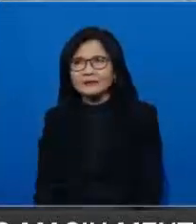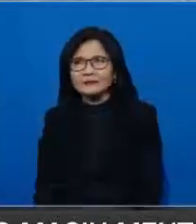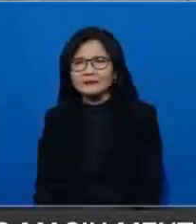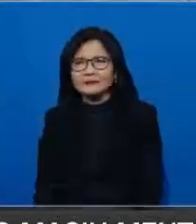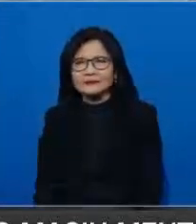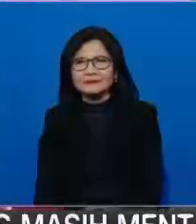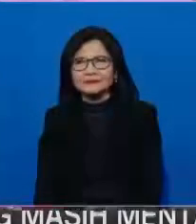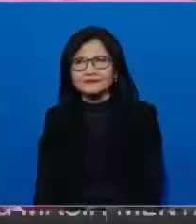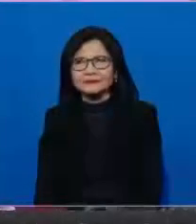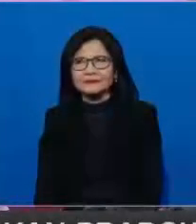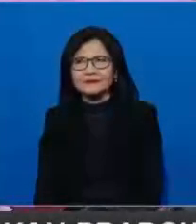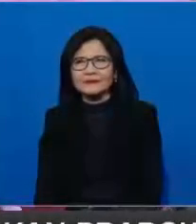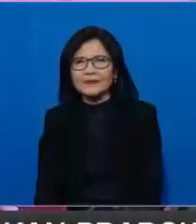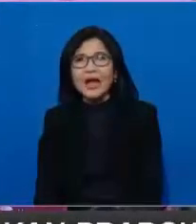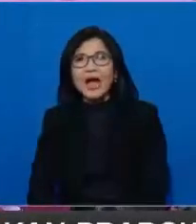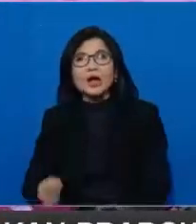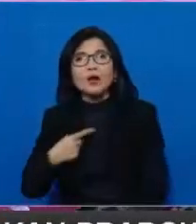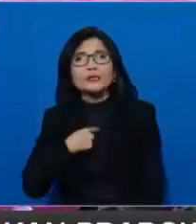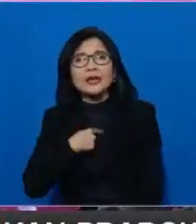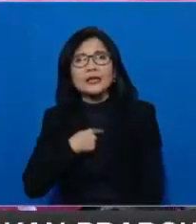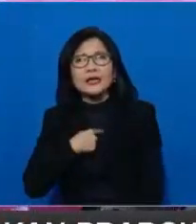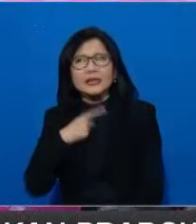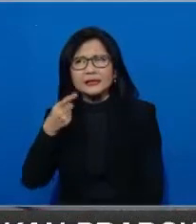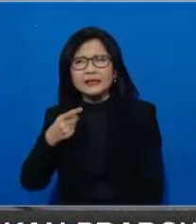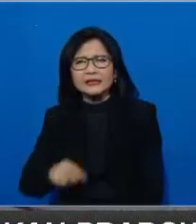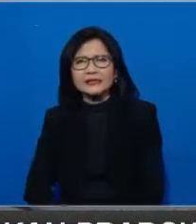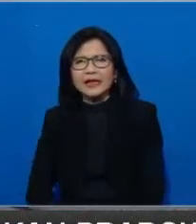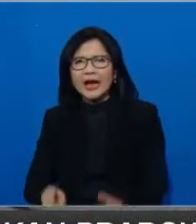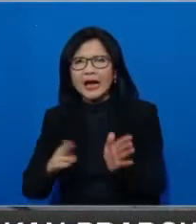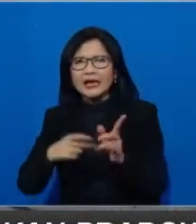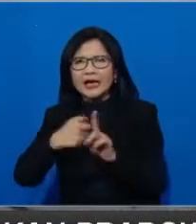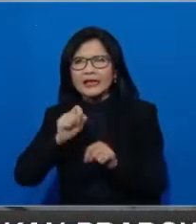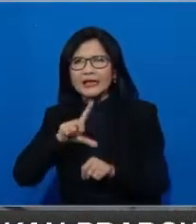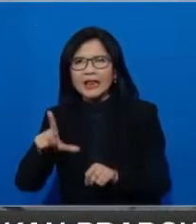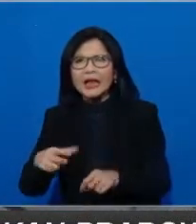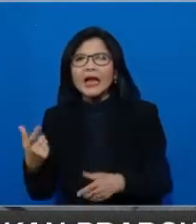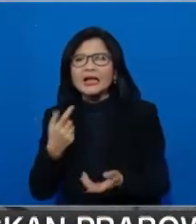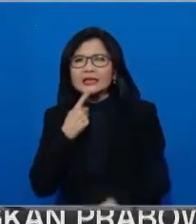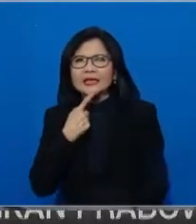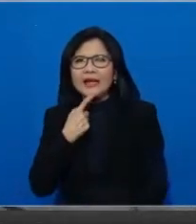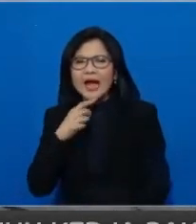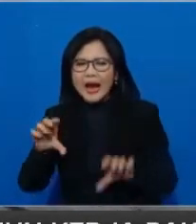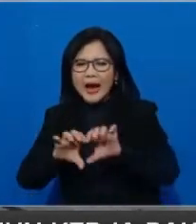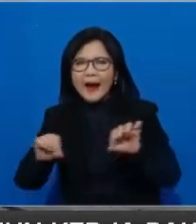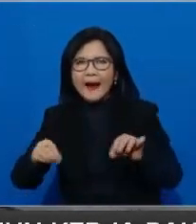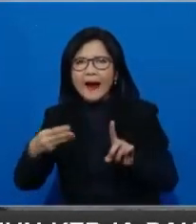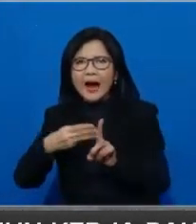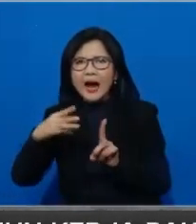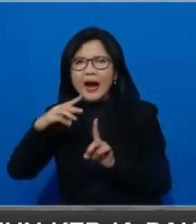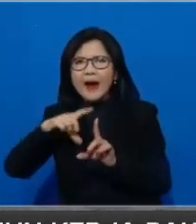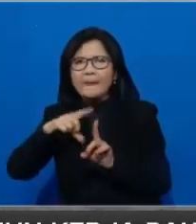pangan. Kalau saya lihat sih yang soal nikel ya. Baterai yang disampaikan oleh Gibran tuh yang